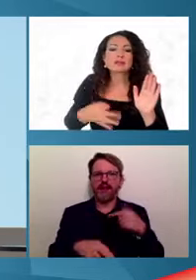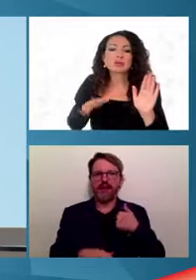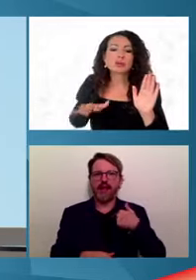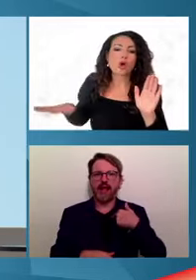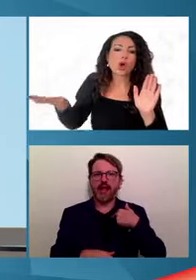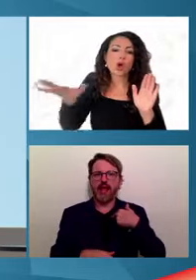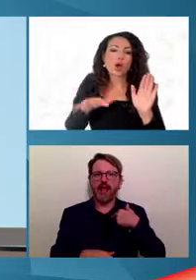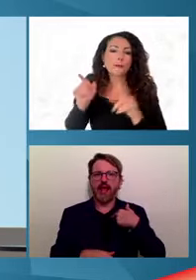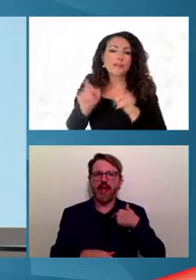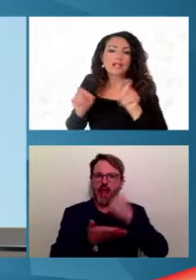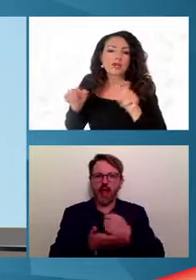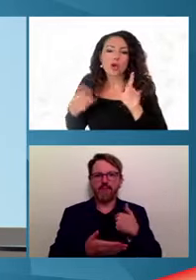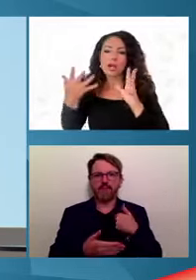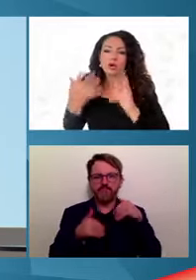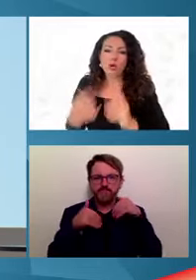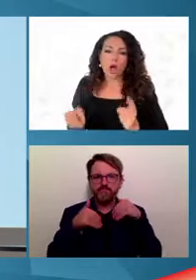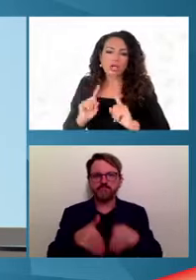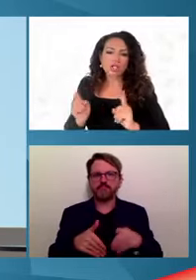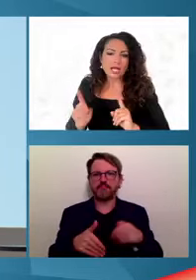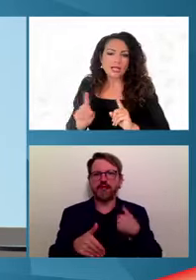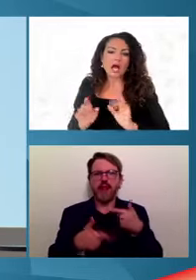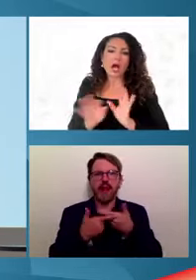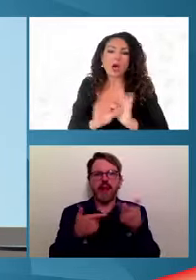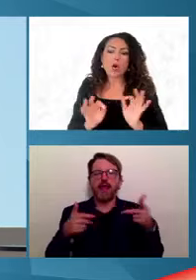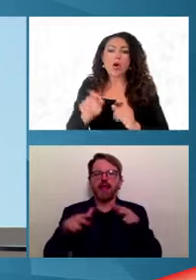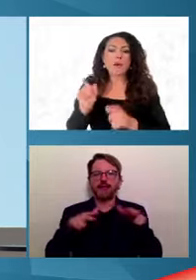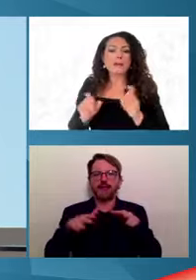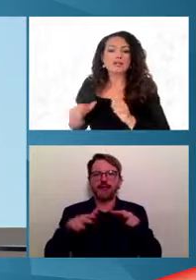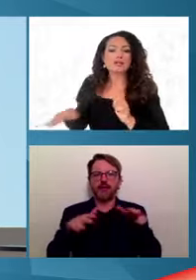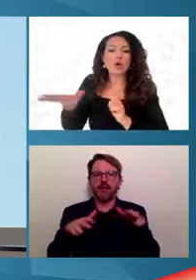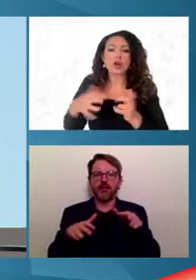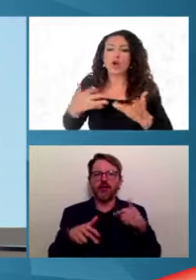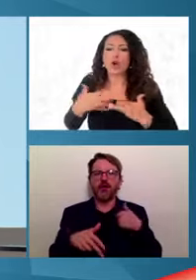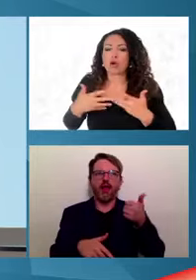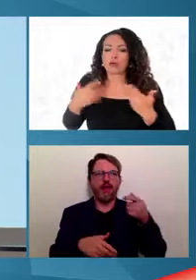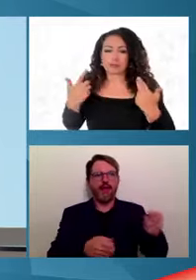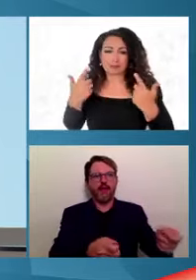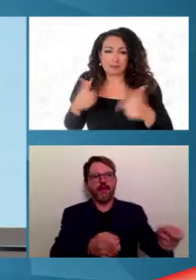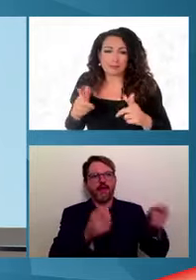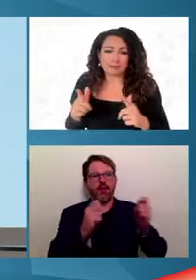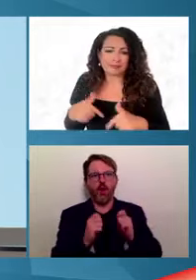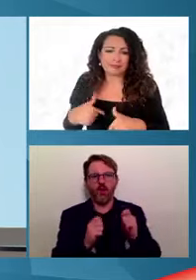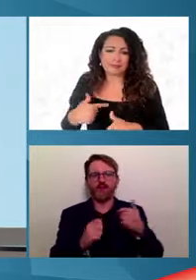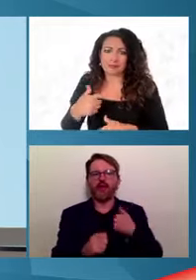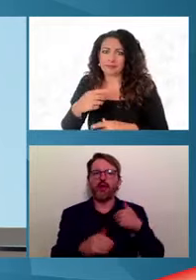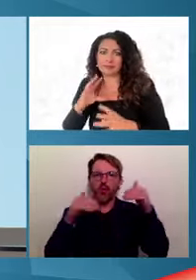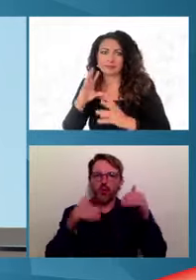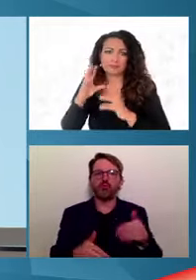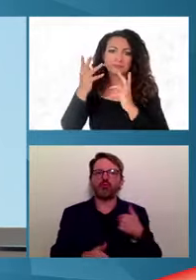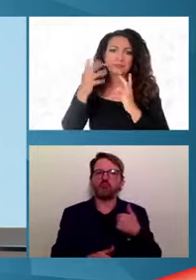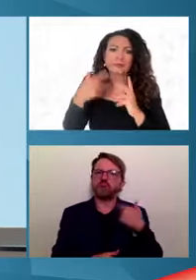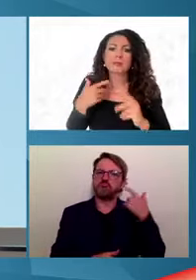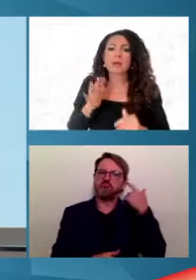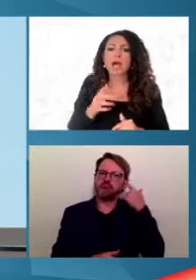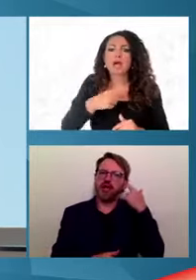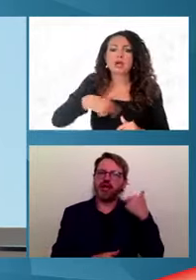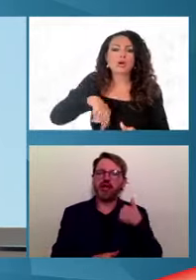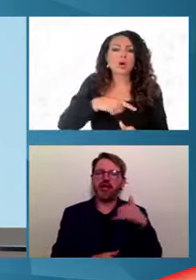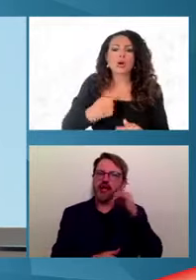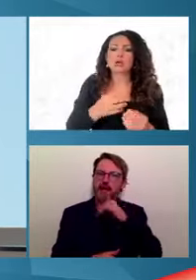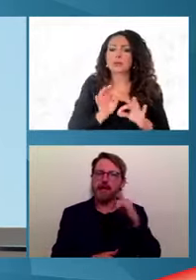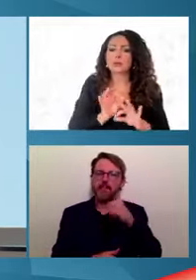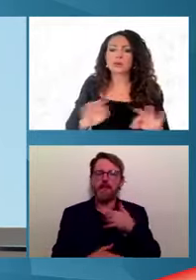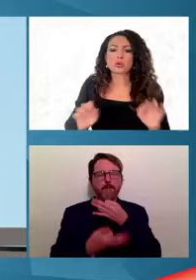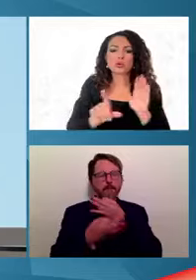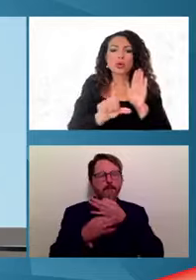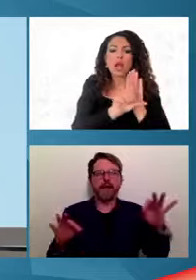diese Ämter innen haben in der Landesregierung, ein Auftrag, dem wir, glaube ich so sagen, auch immer mit bestem Wissen